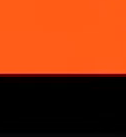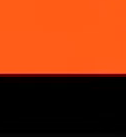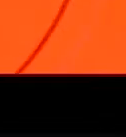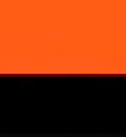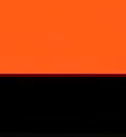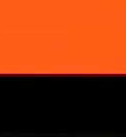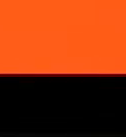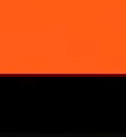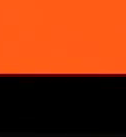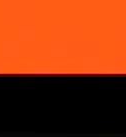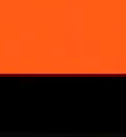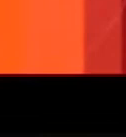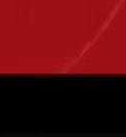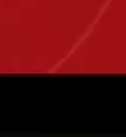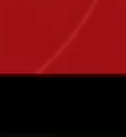Музика